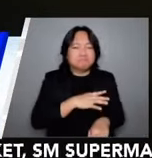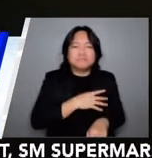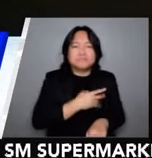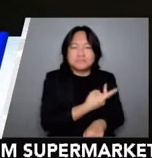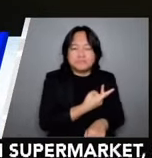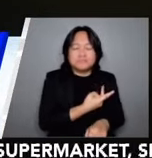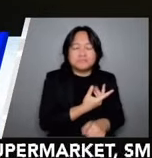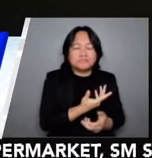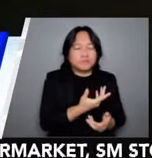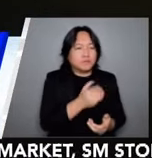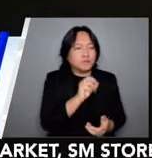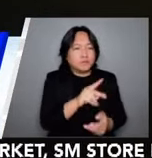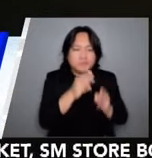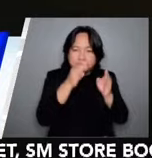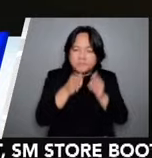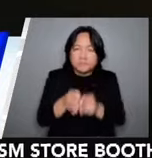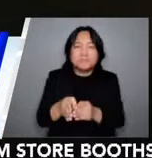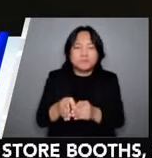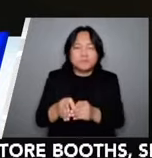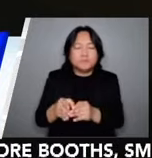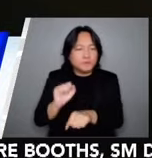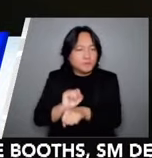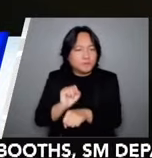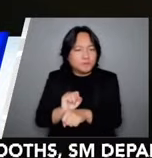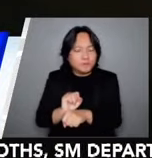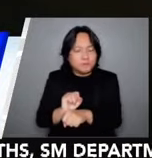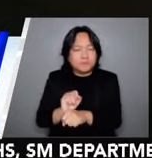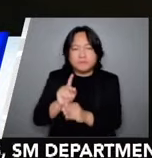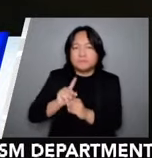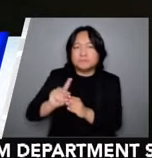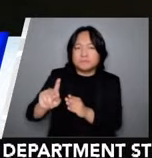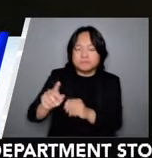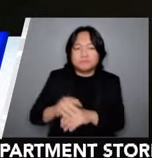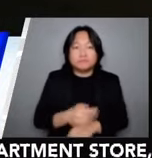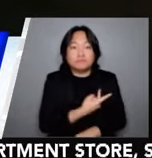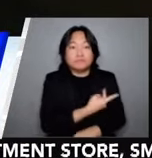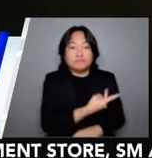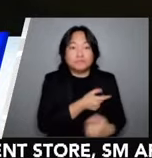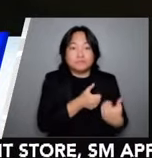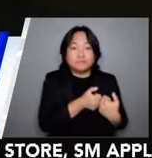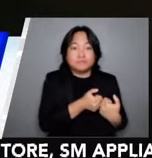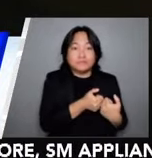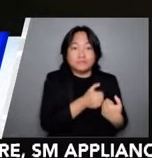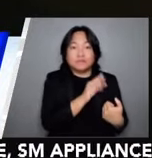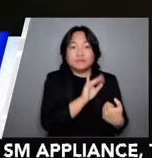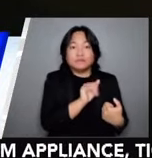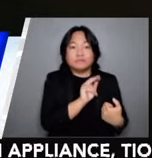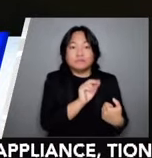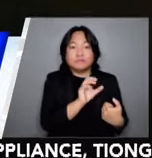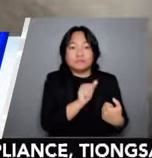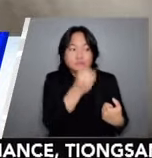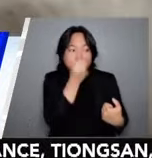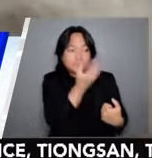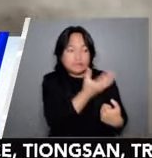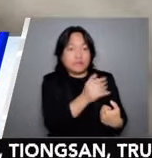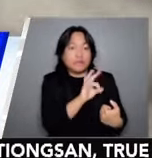ang trabaho ng isa't isa. Kumbaga, sa amin dalawa ni Bianca, dapat lang maging transparent kami. Pag kami mga ganyang